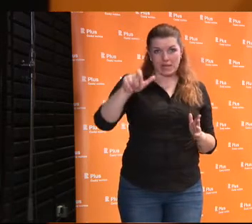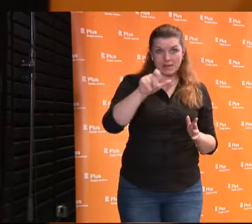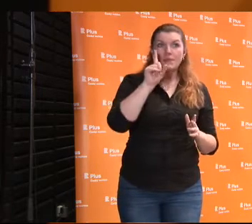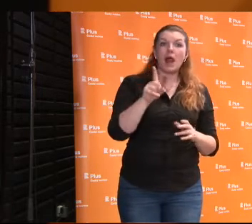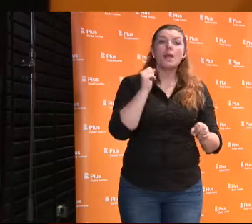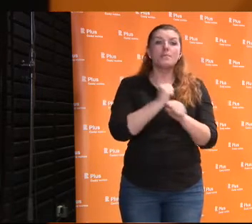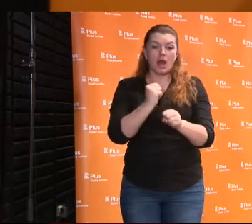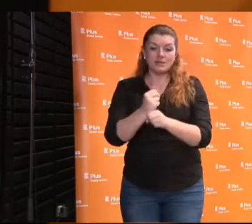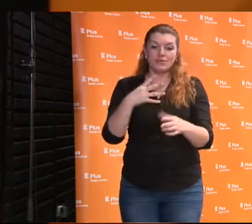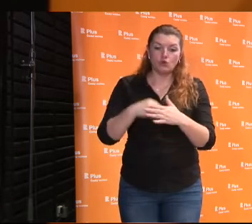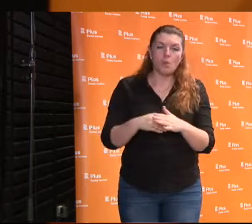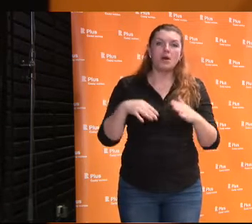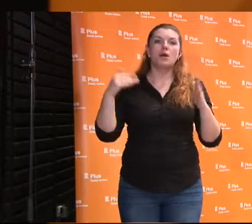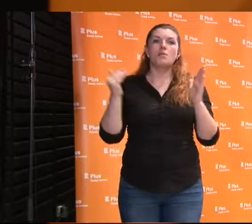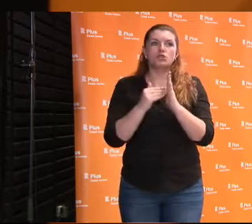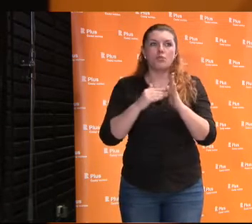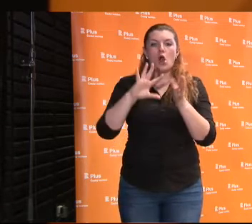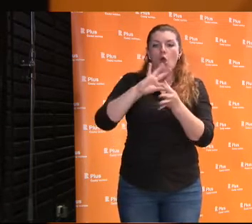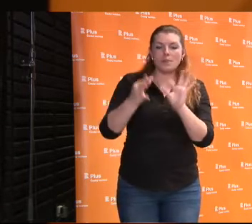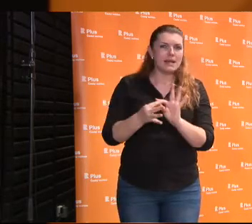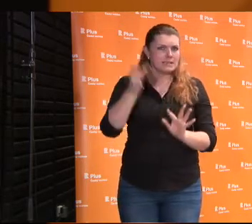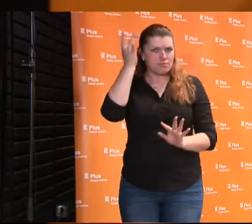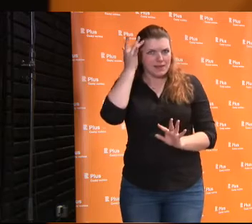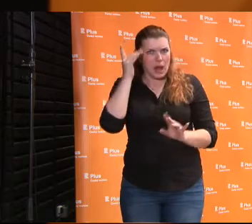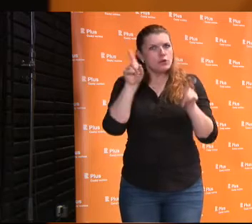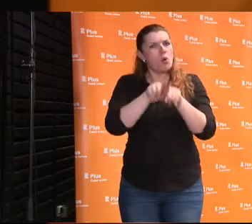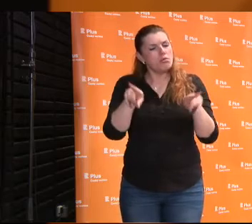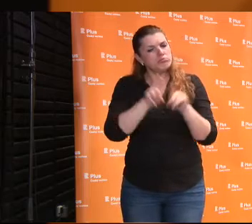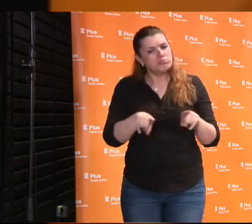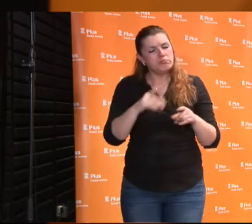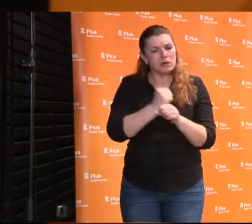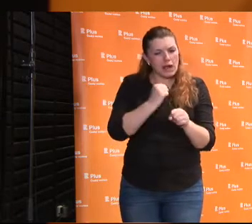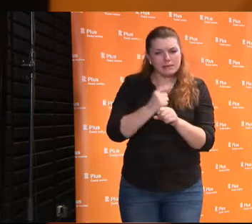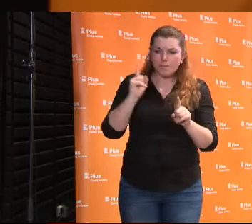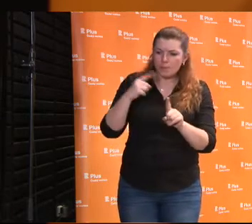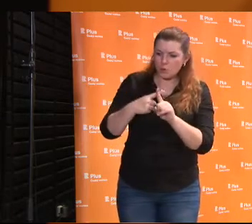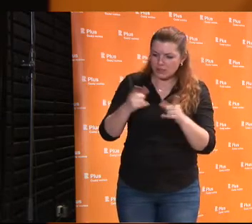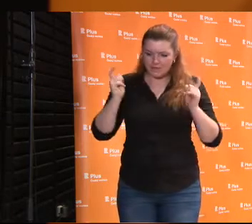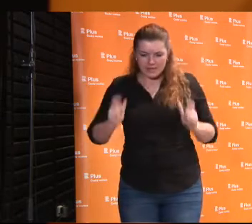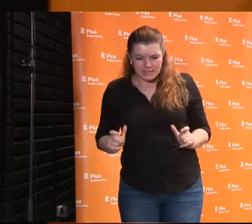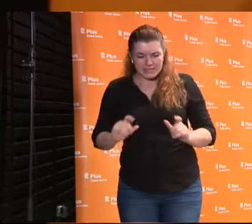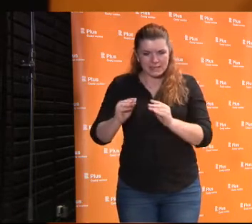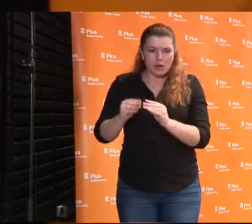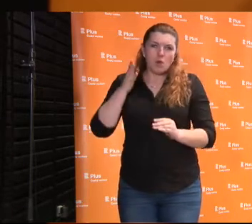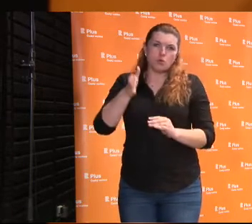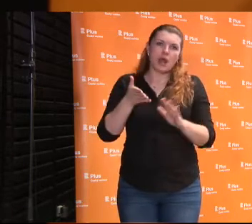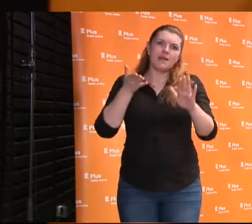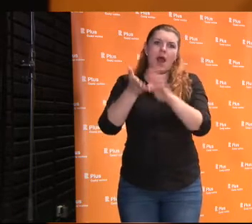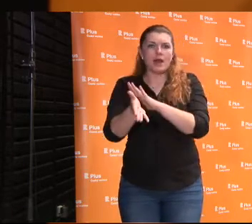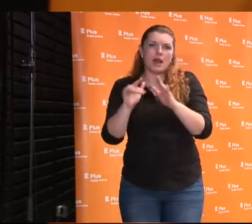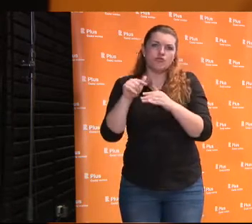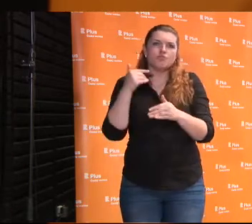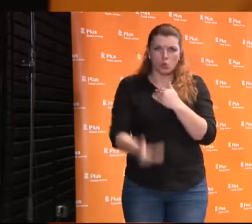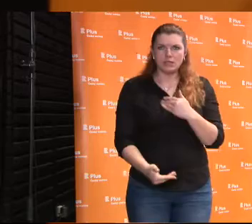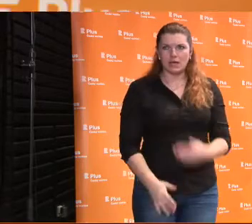představují kombinaci intelektuálních rutin a fyzických rutin, tak ty se budou nahrazovat poměrně